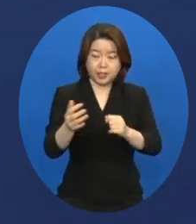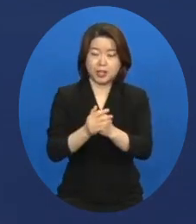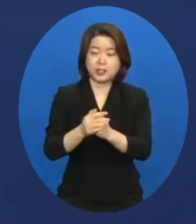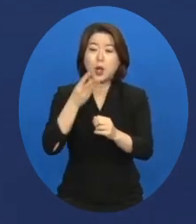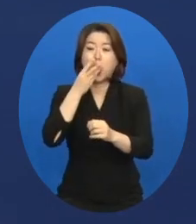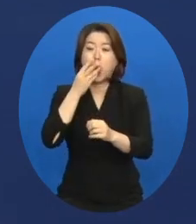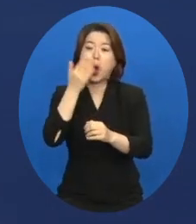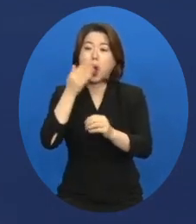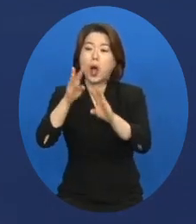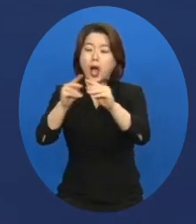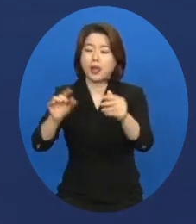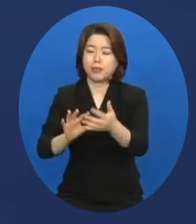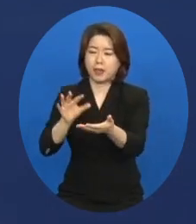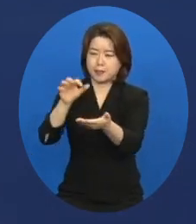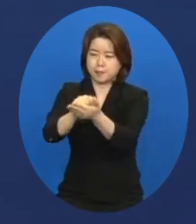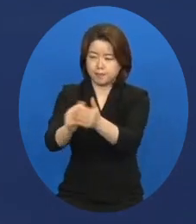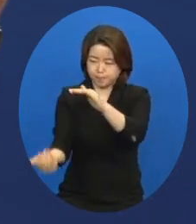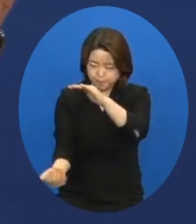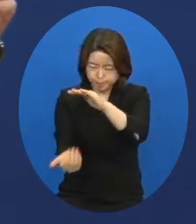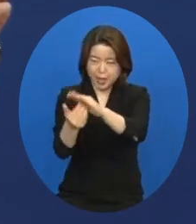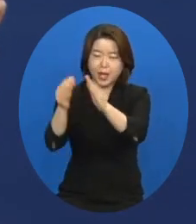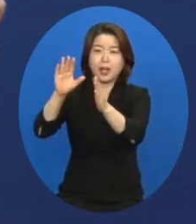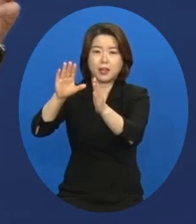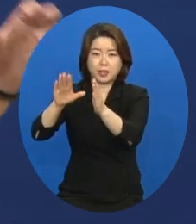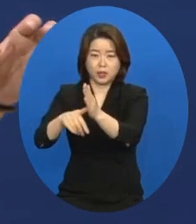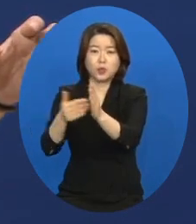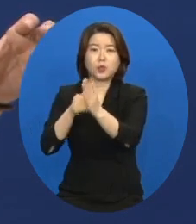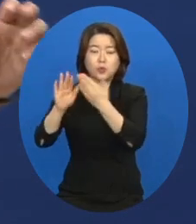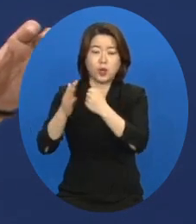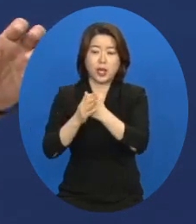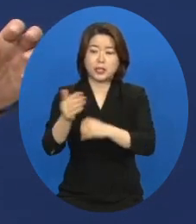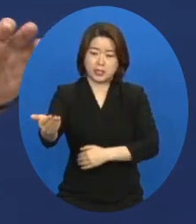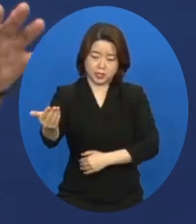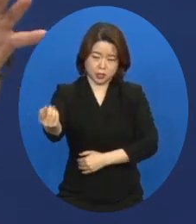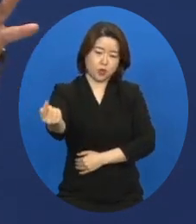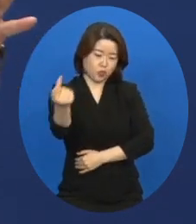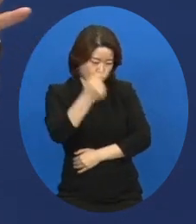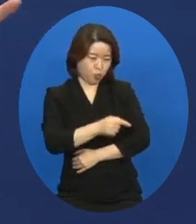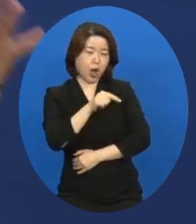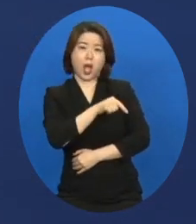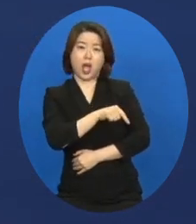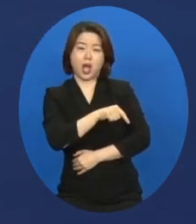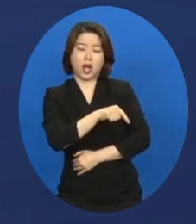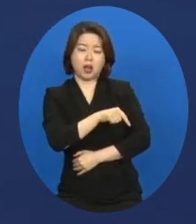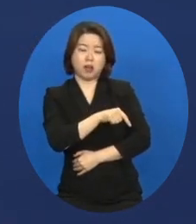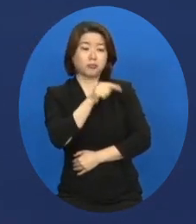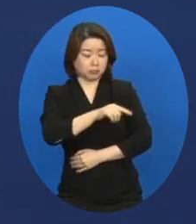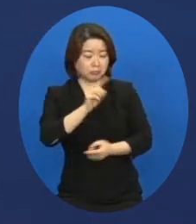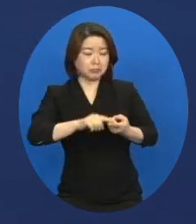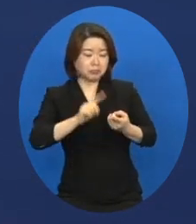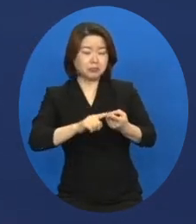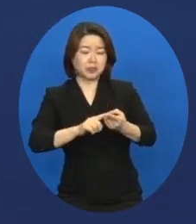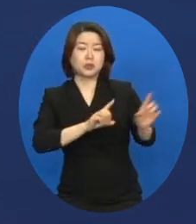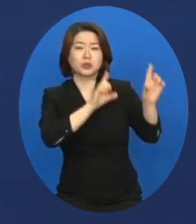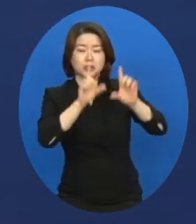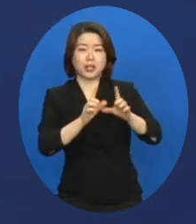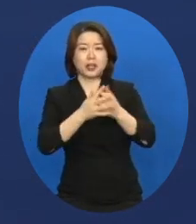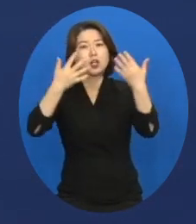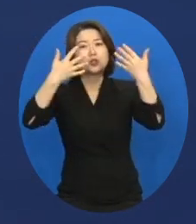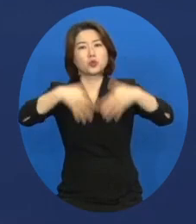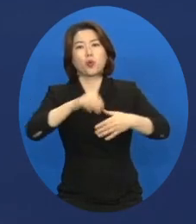다 이룬 다음에 너희들이 이 요단 동쪽편으로 돌아와서 여기서 살으라.